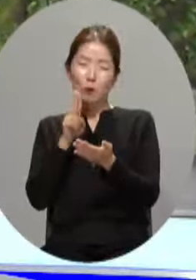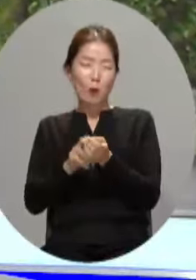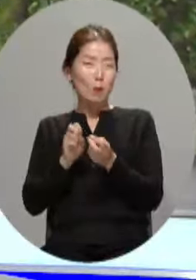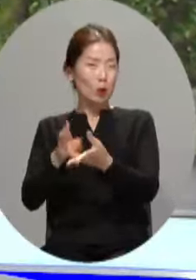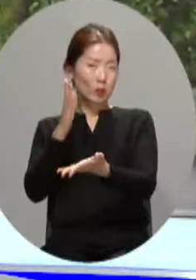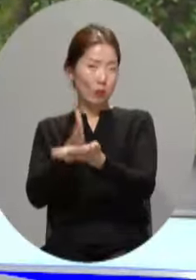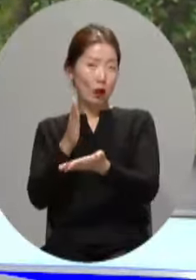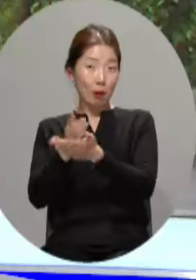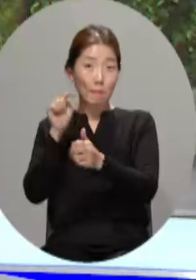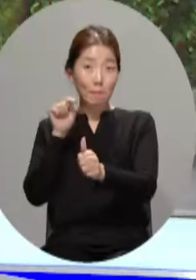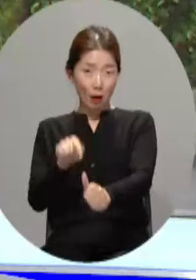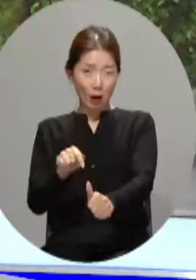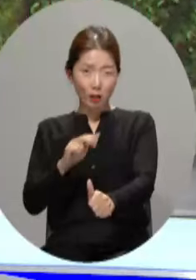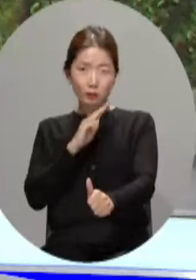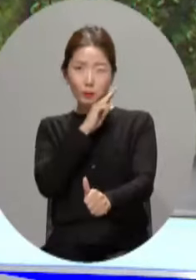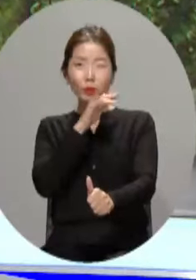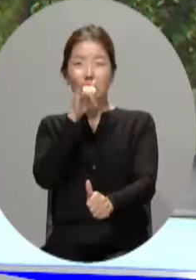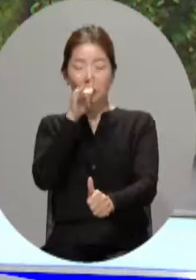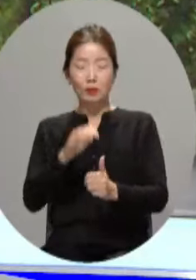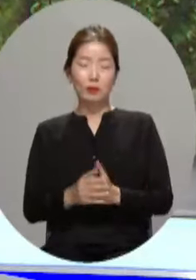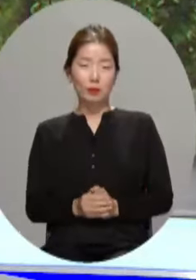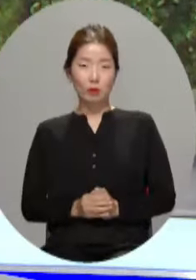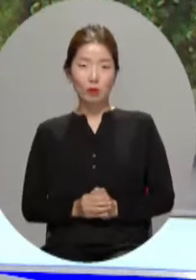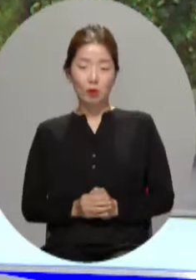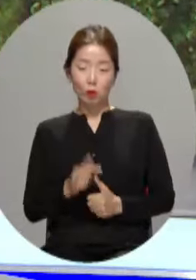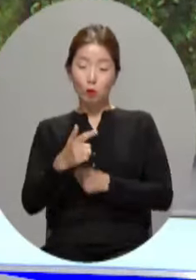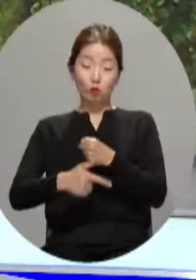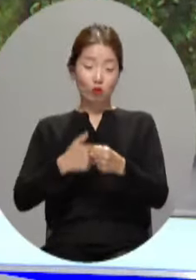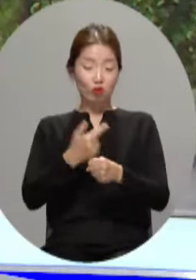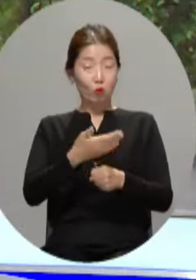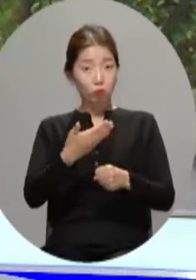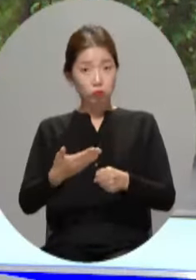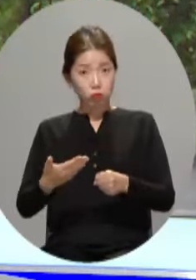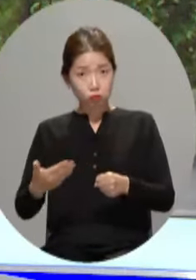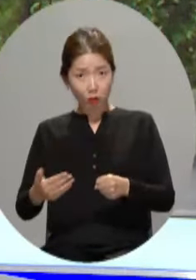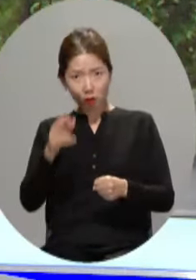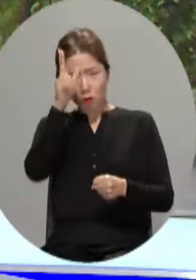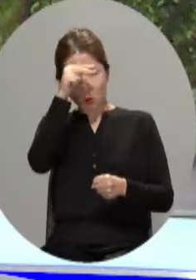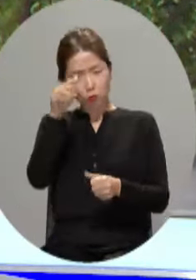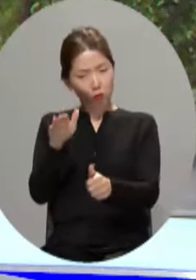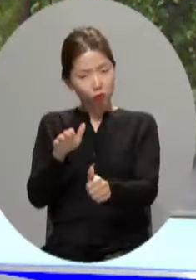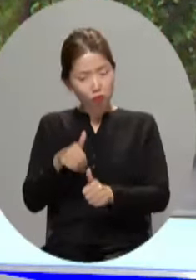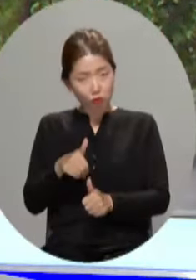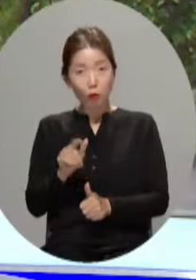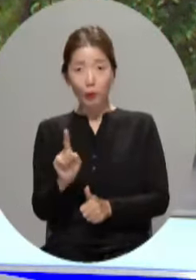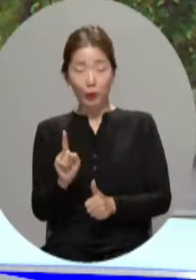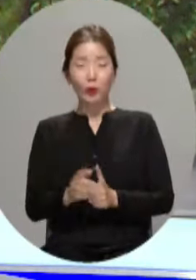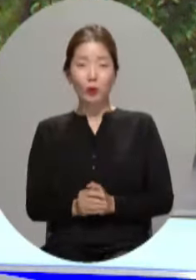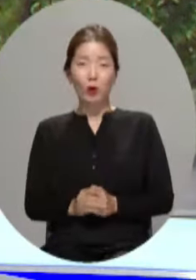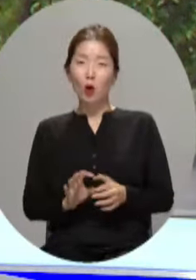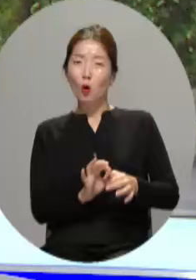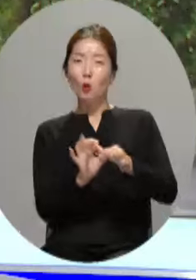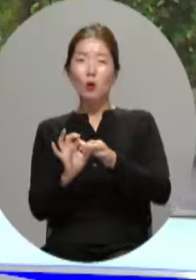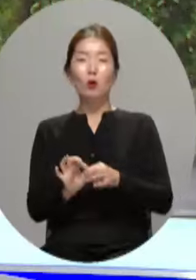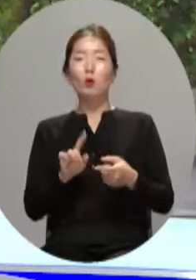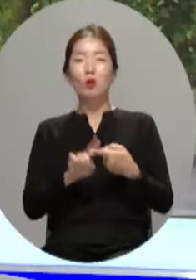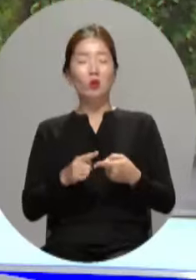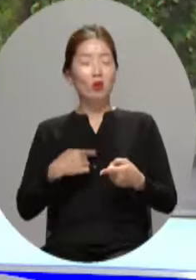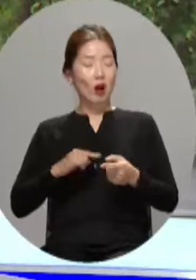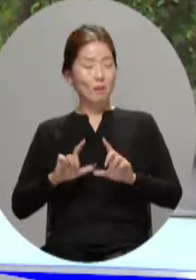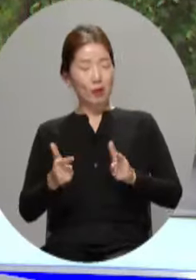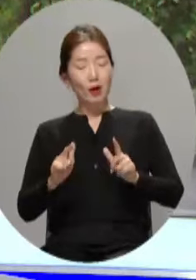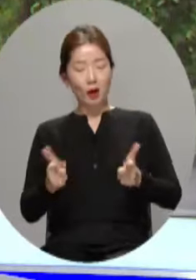말라고 지시했다는 의혹 때문인데요. 6년이 지난 사건으로 경찰에 불려간 정 시장은 관련 의혹을